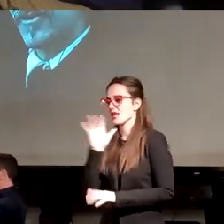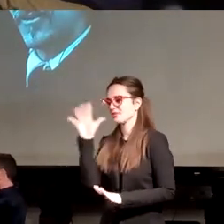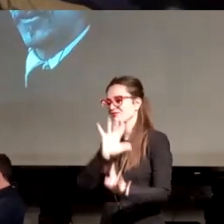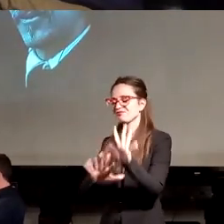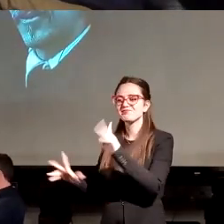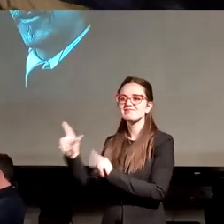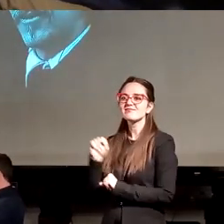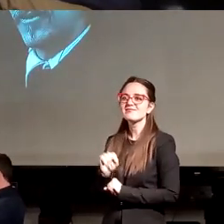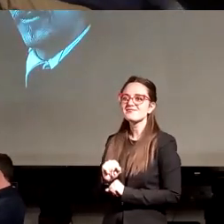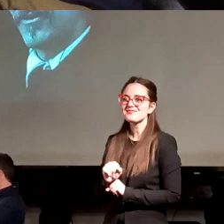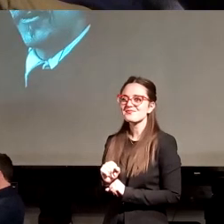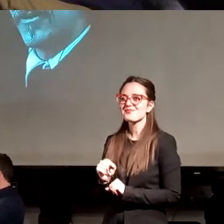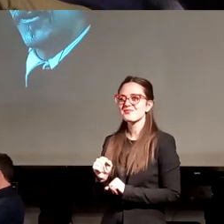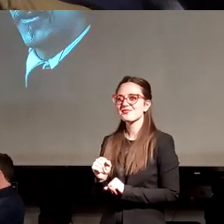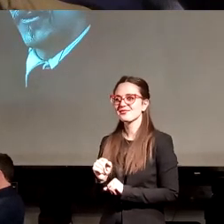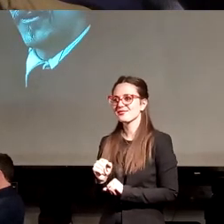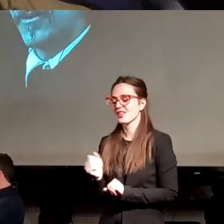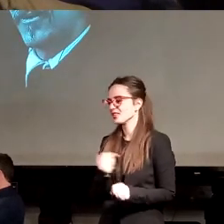per cui